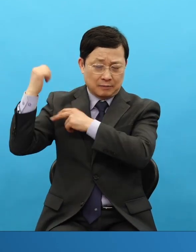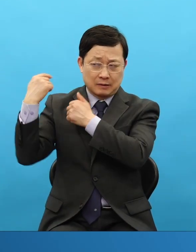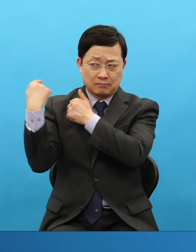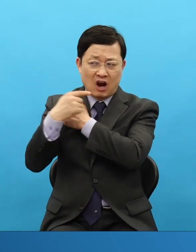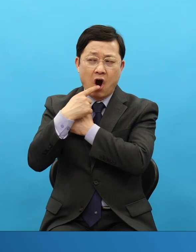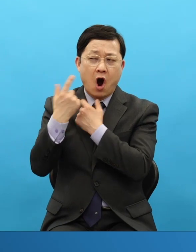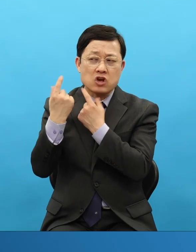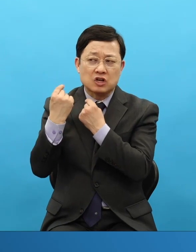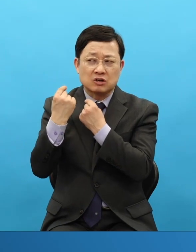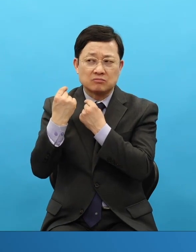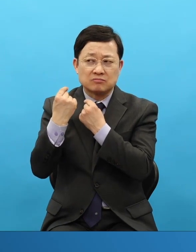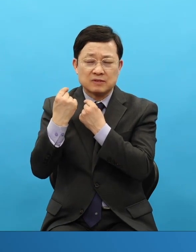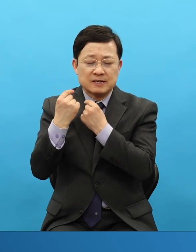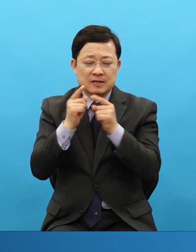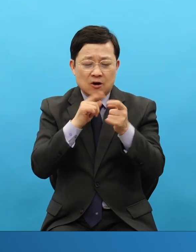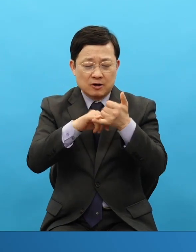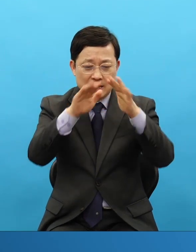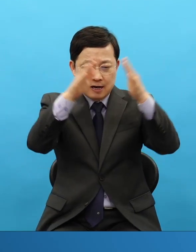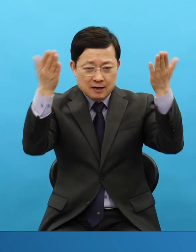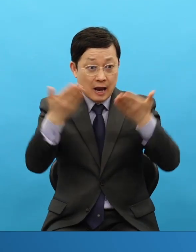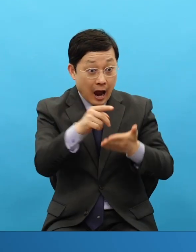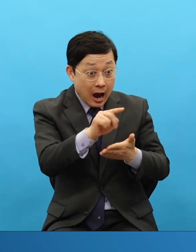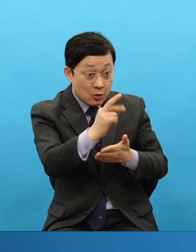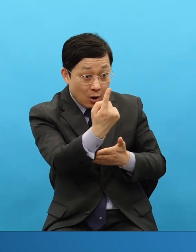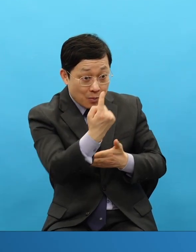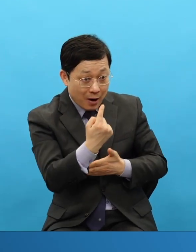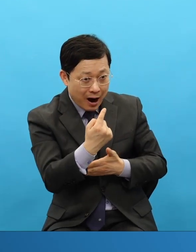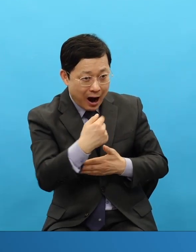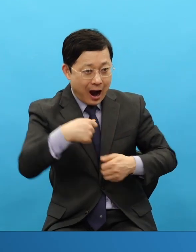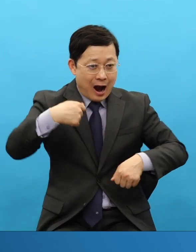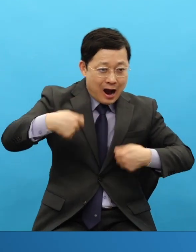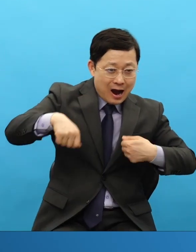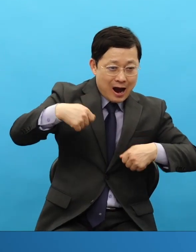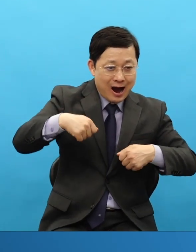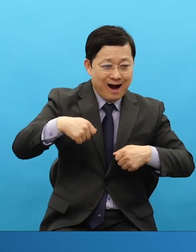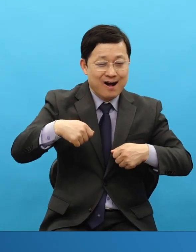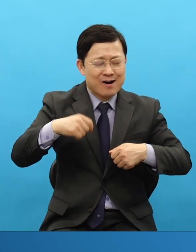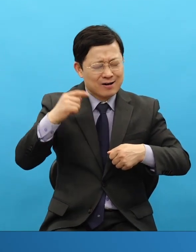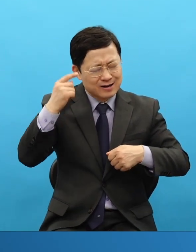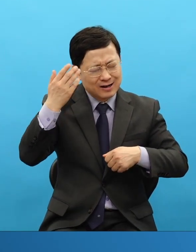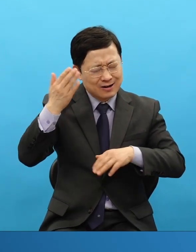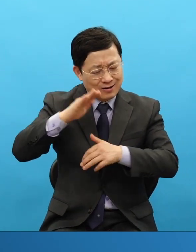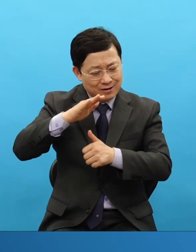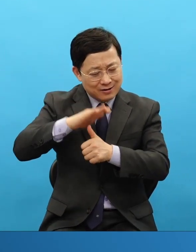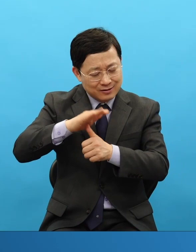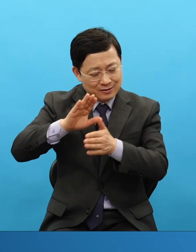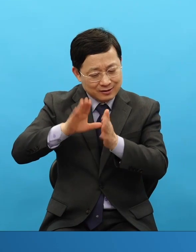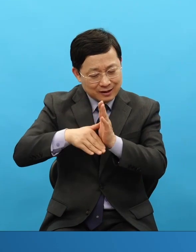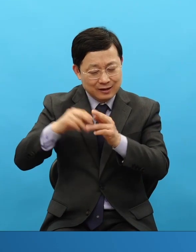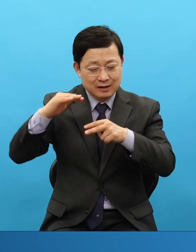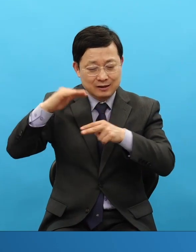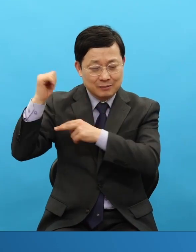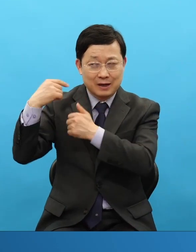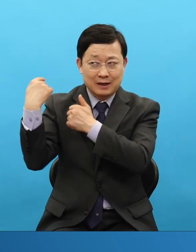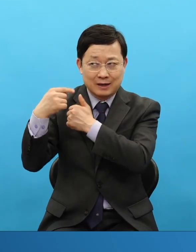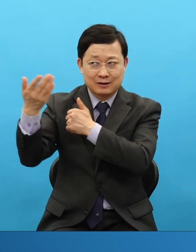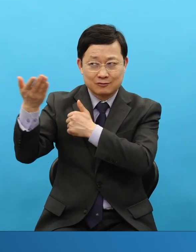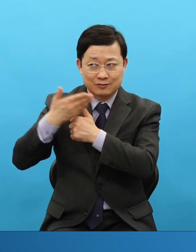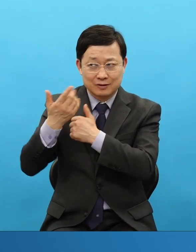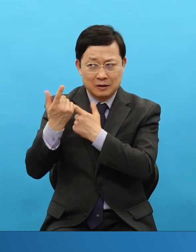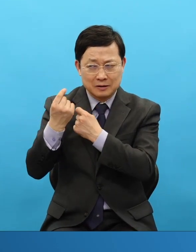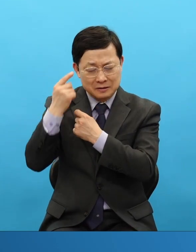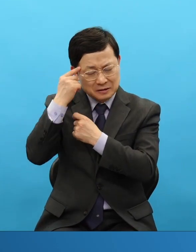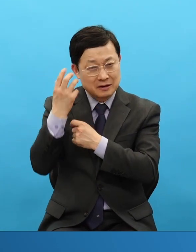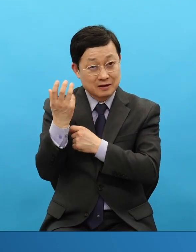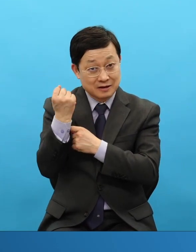on the 언약궤 temple. 들어올 때 막 춤을 췄어요. And when the Ark of the Covenant returned, he was 이유가 있는 dancing. 겁니다. There was a reason for 근데 that. 어릴 때 벌써 듣잖아요. Because